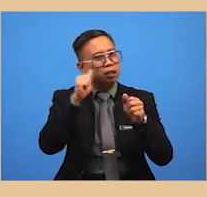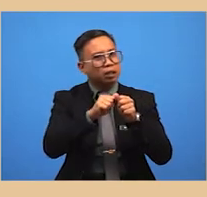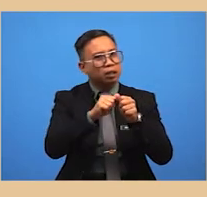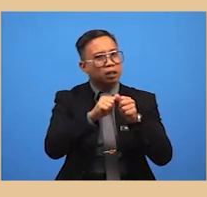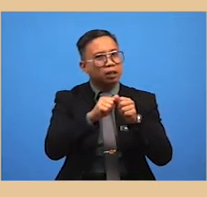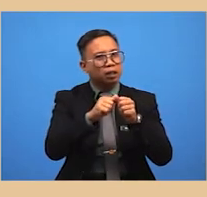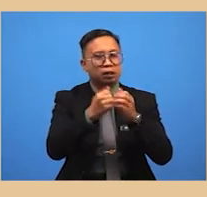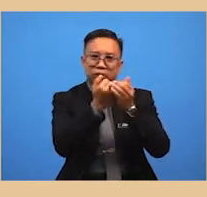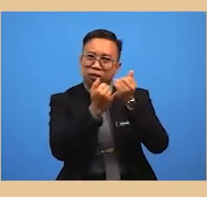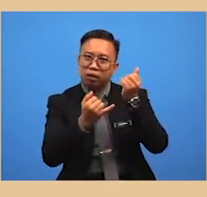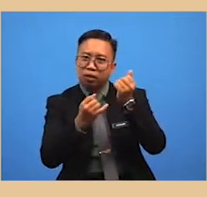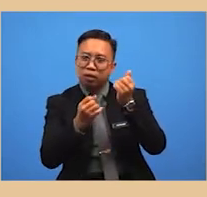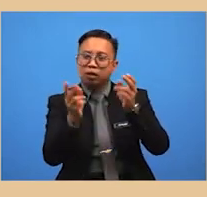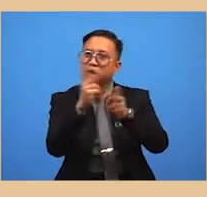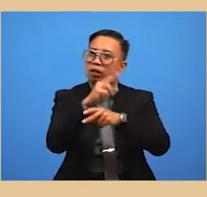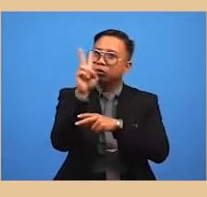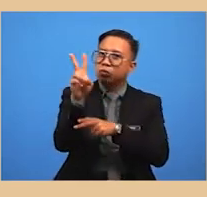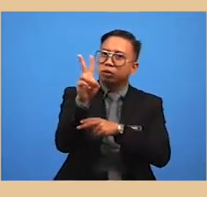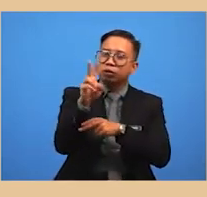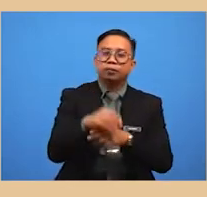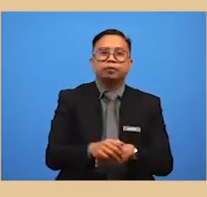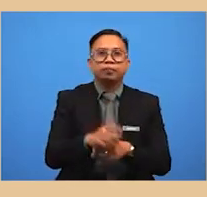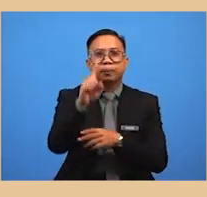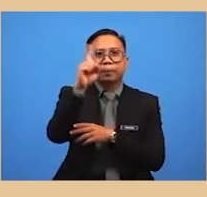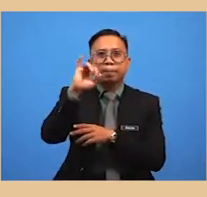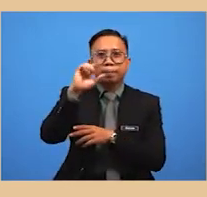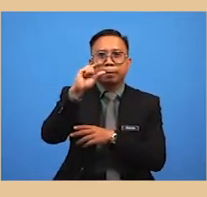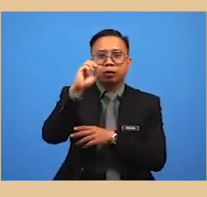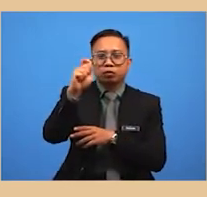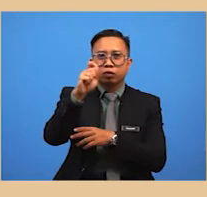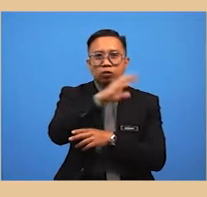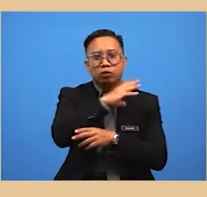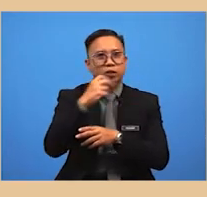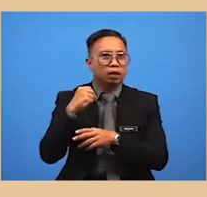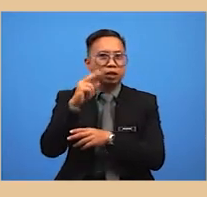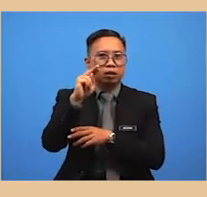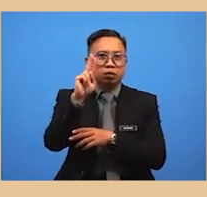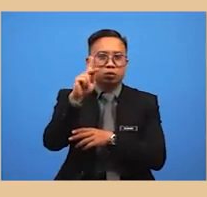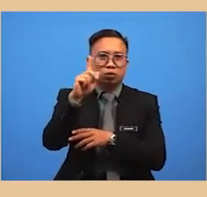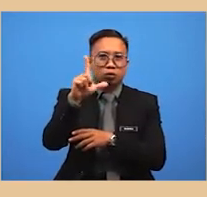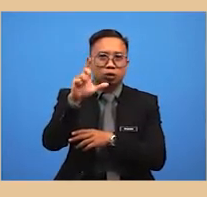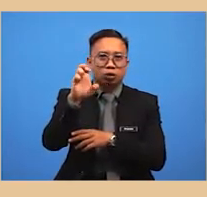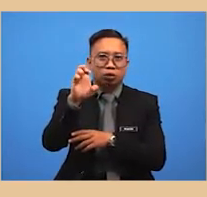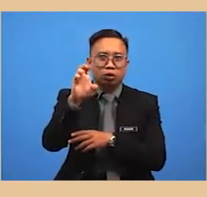ganda 2 menghasilkan zigot dan nukleus